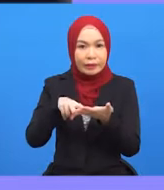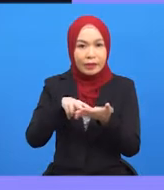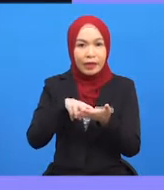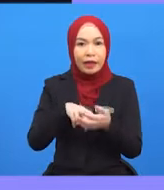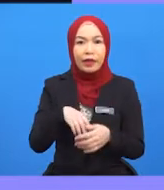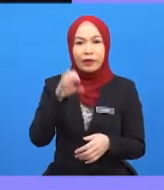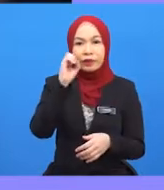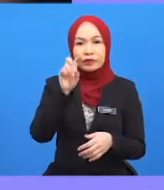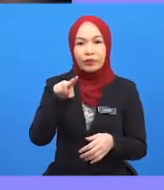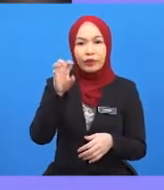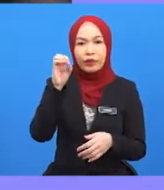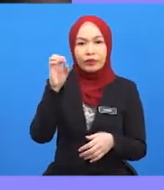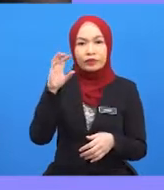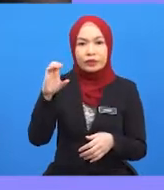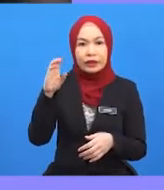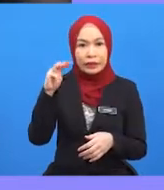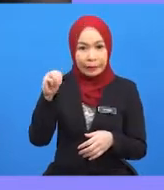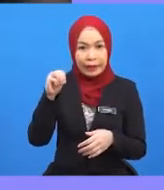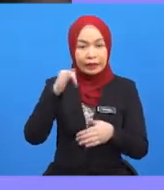0.00 cm padu.